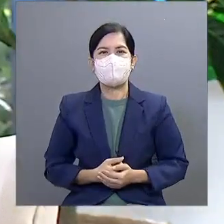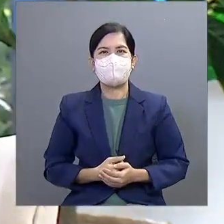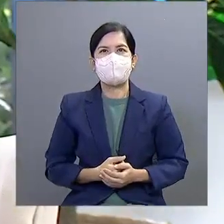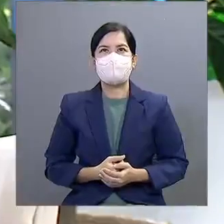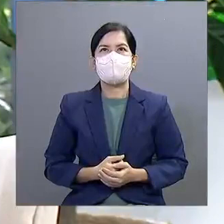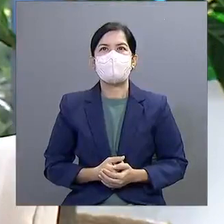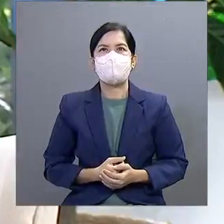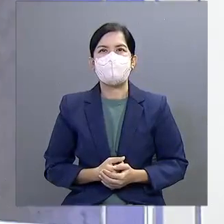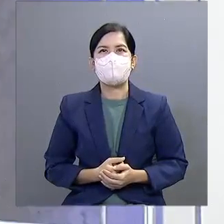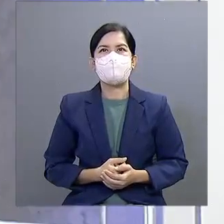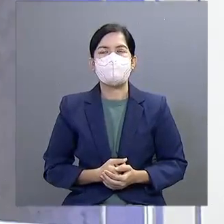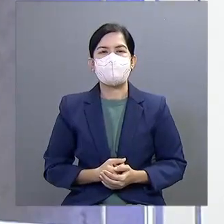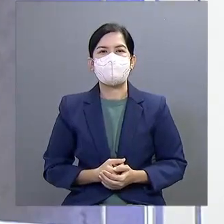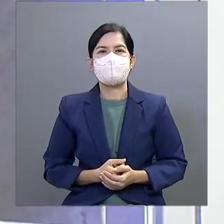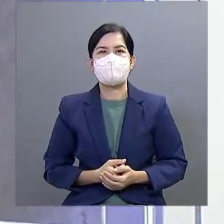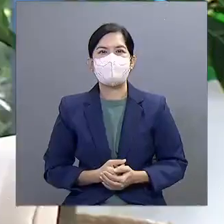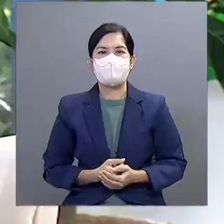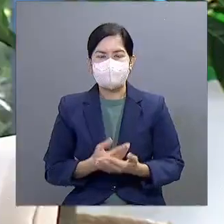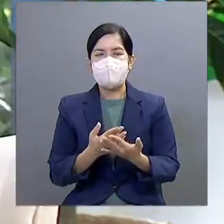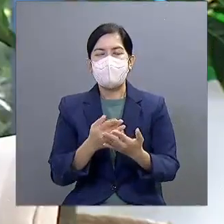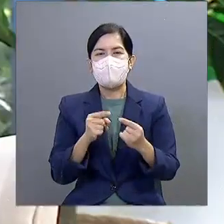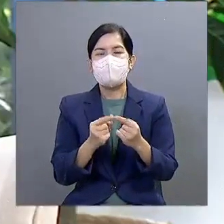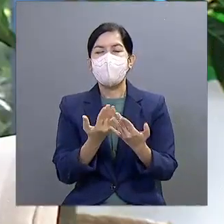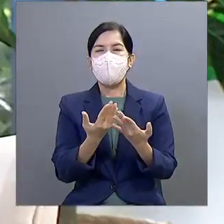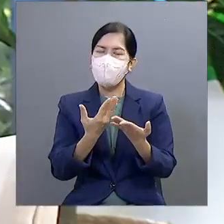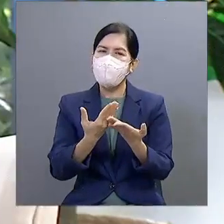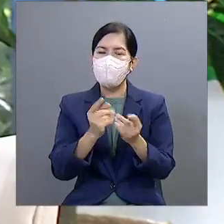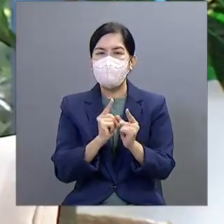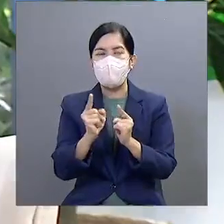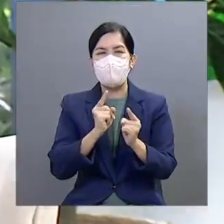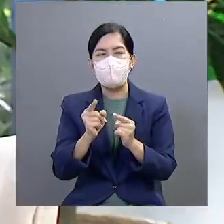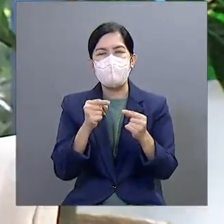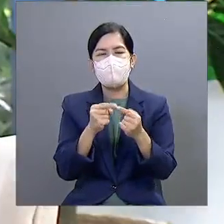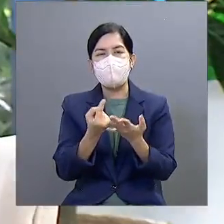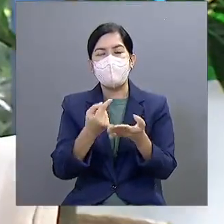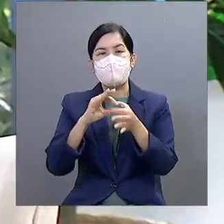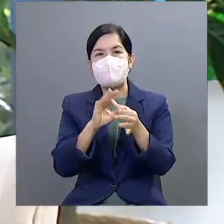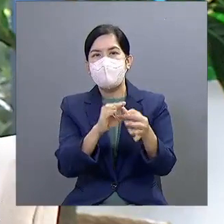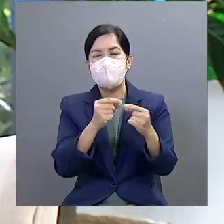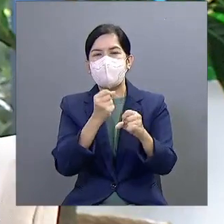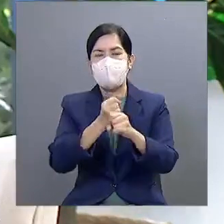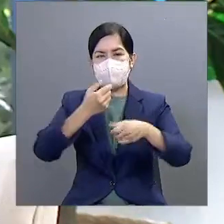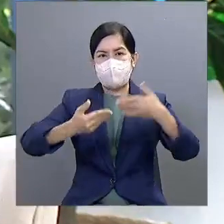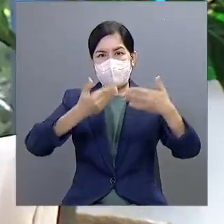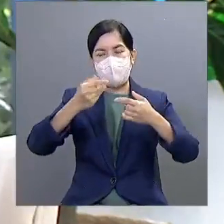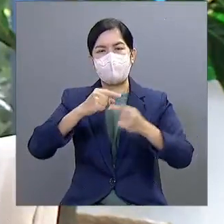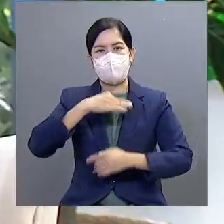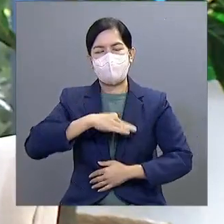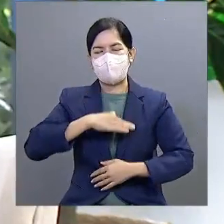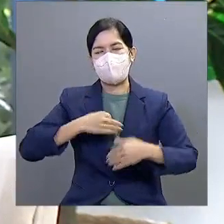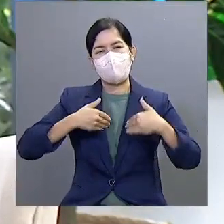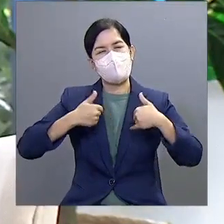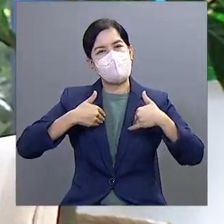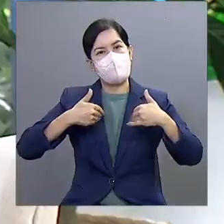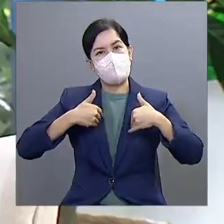ไม่เบาเลยนะคนนี้รอปล่อยของ พูดถึงนี่ก็เป็นความสนุกบันเทิงอย่างหนึ่งนะคะก็นี่แหละค่ะพอฟังเพลงลำโทนปุ๊บก็จะเป็นจังหวะการ